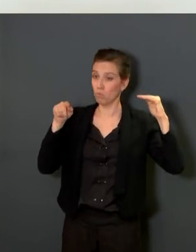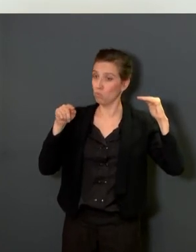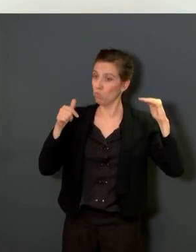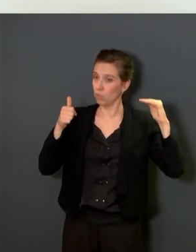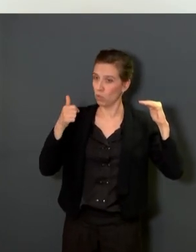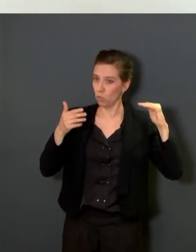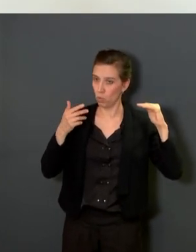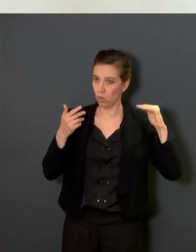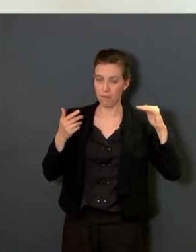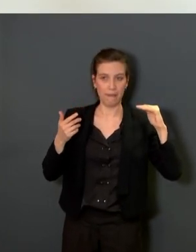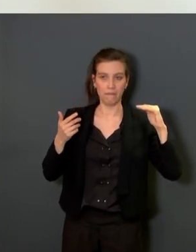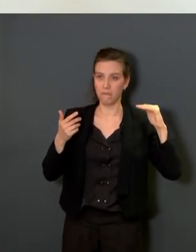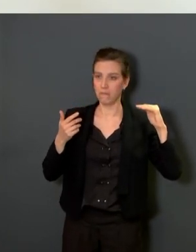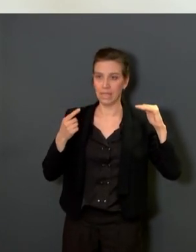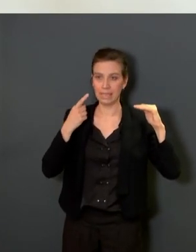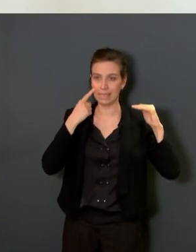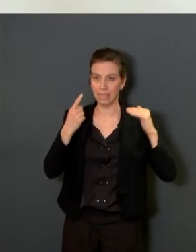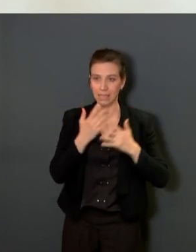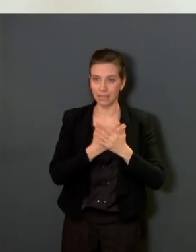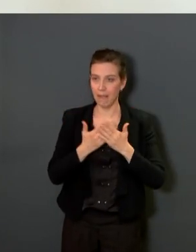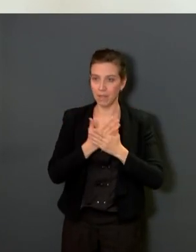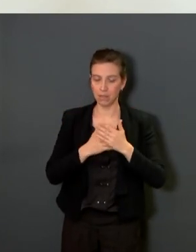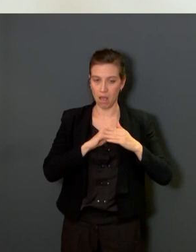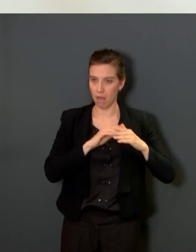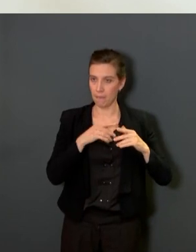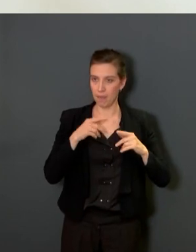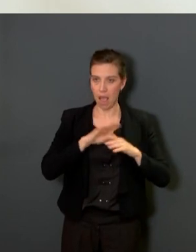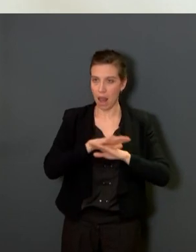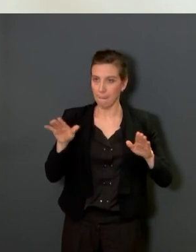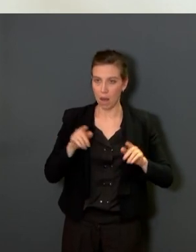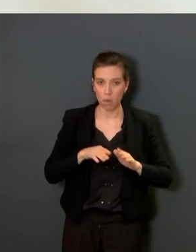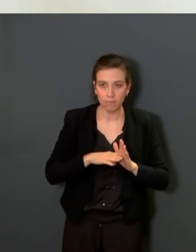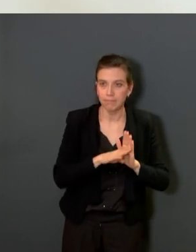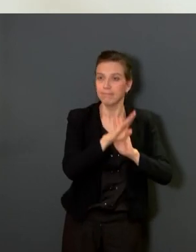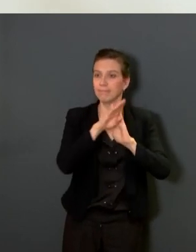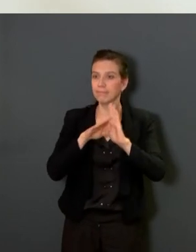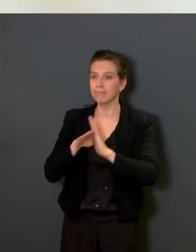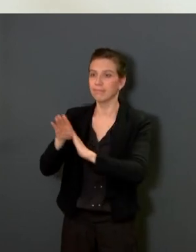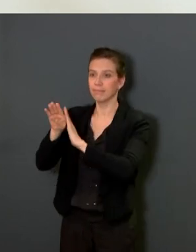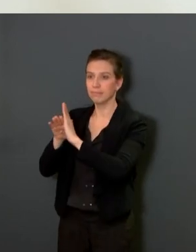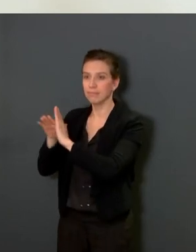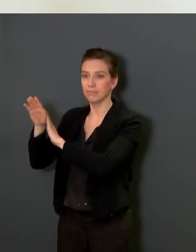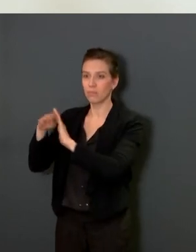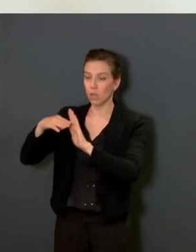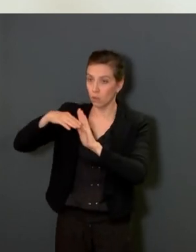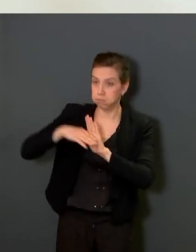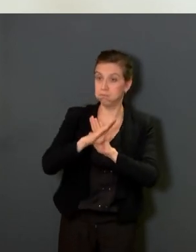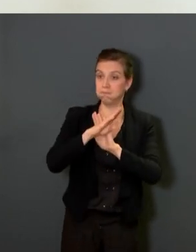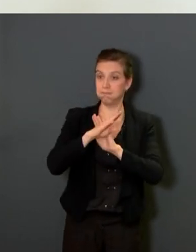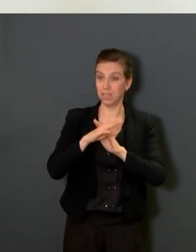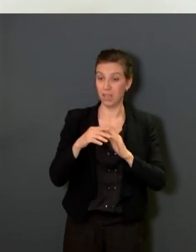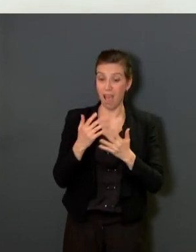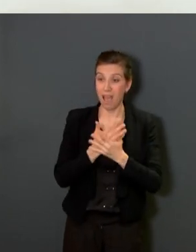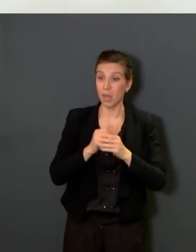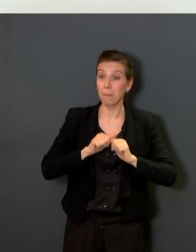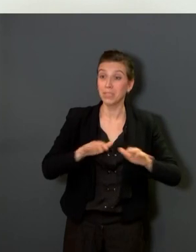we dat de cijfers stijgen. Dat het aantal besmettingen een aantal dagen stijgt, maar we zien vooral dat